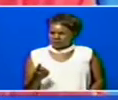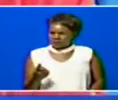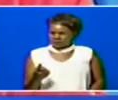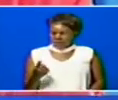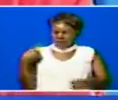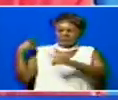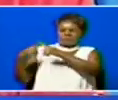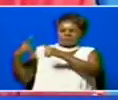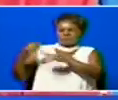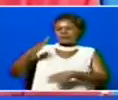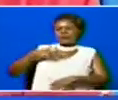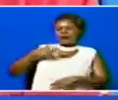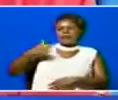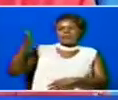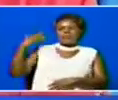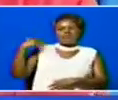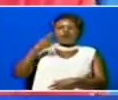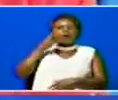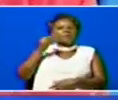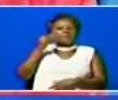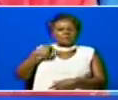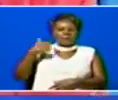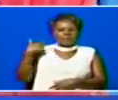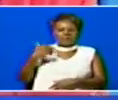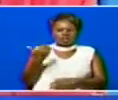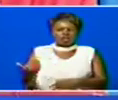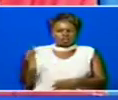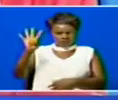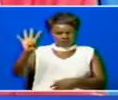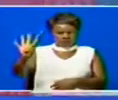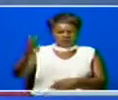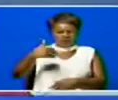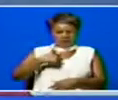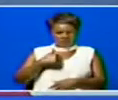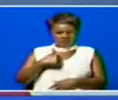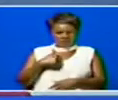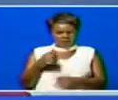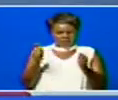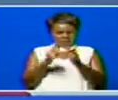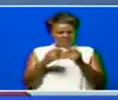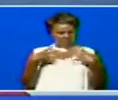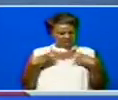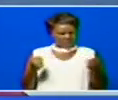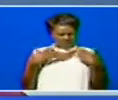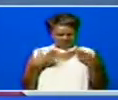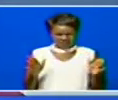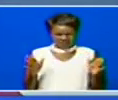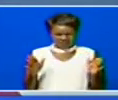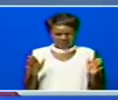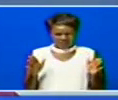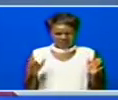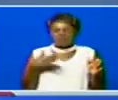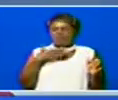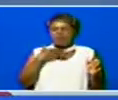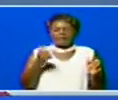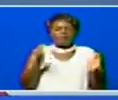yenye nilikuwa naendelea kupata kwa ile nyumba. Na sasa uko na watoto wanne. Hicho kidonda kimepona? Hicho ama bado ungependa